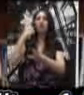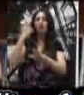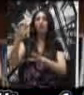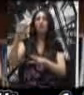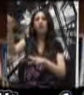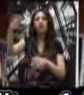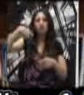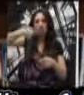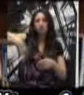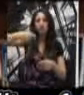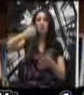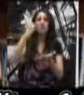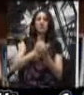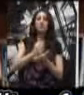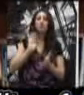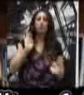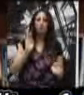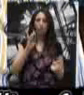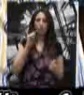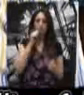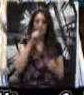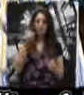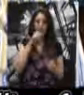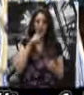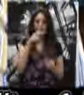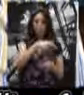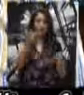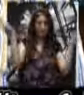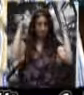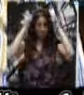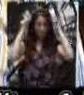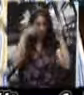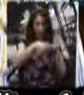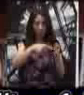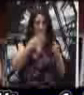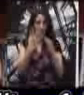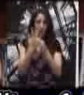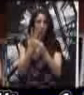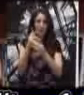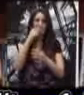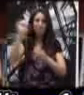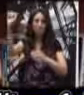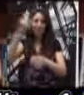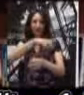برضه، مفيش حد غير اهلي. انت ندمانه انك انت ضمنتي ولاد جوزك؟ طبعا